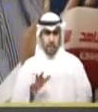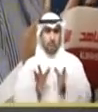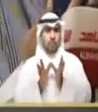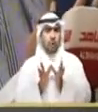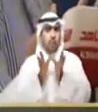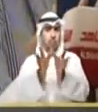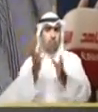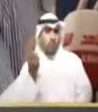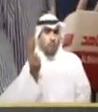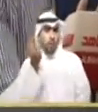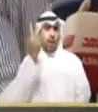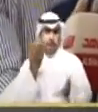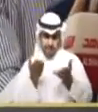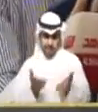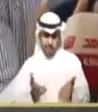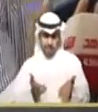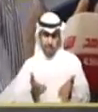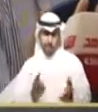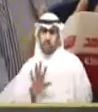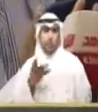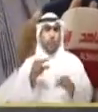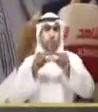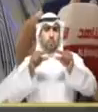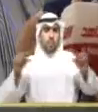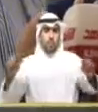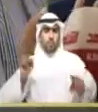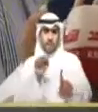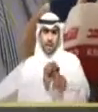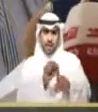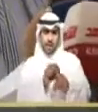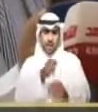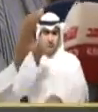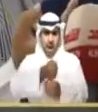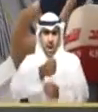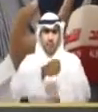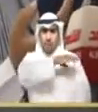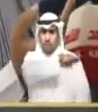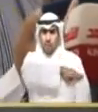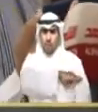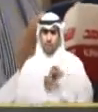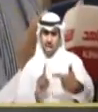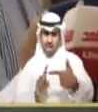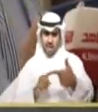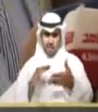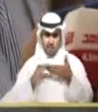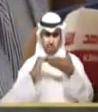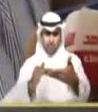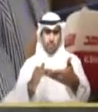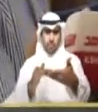من المقترحات، منها ما يخص اللي هو الوظائف المساندة التي لم